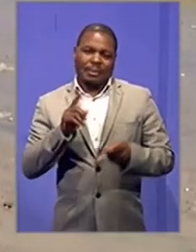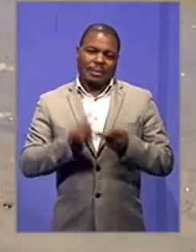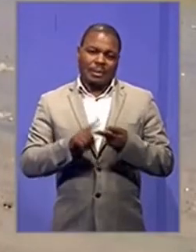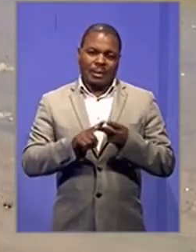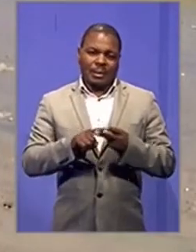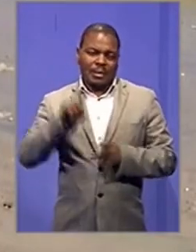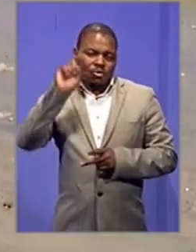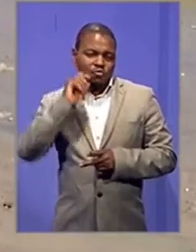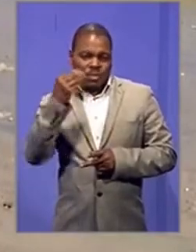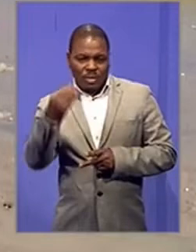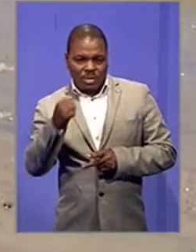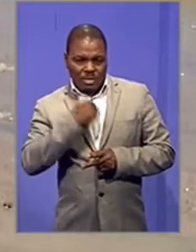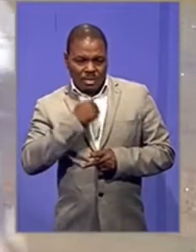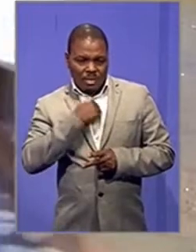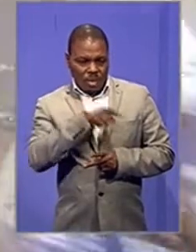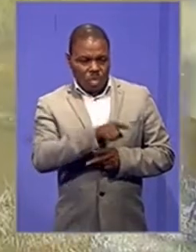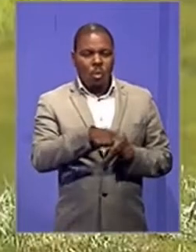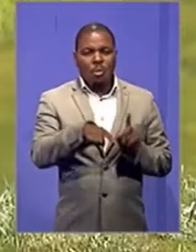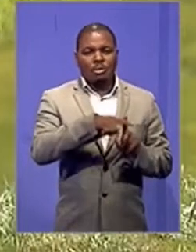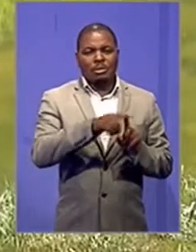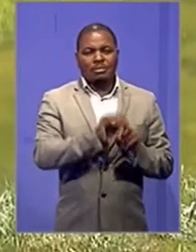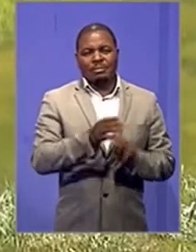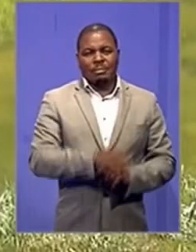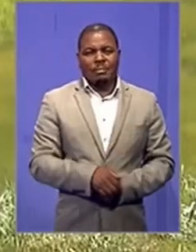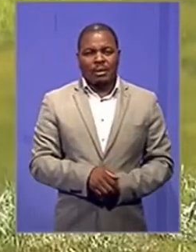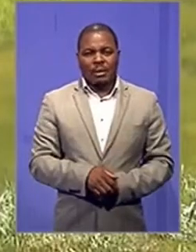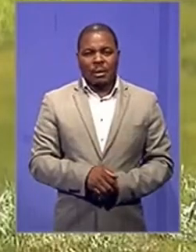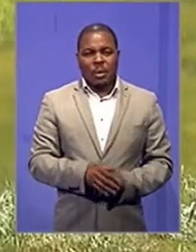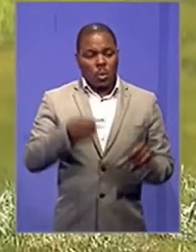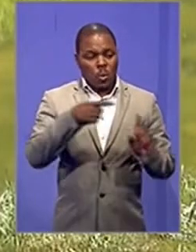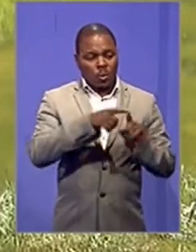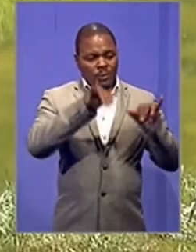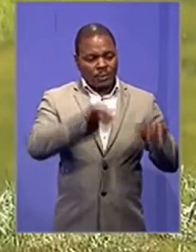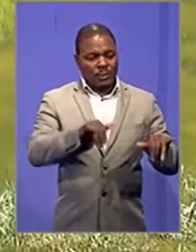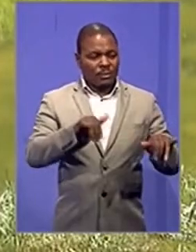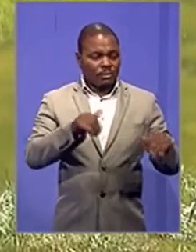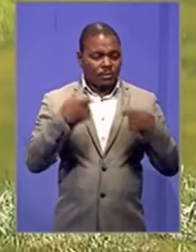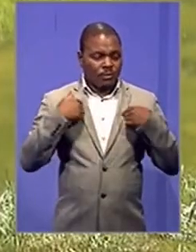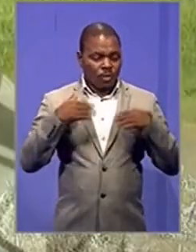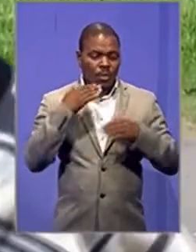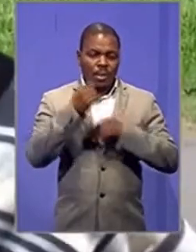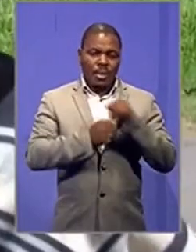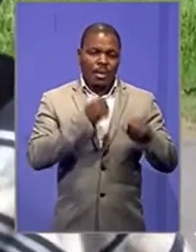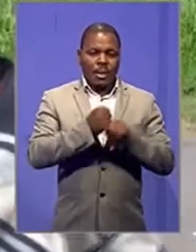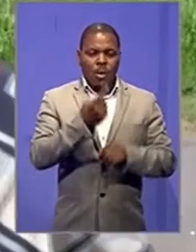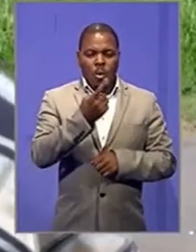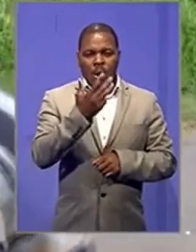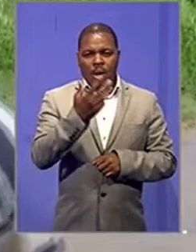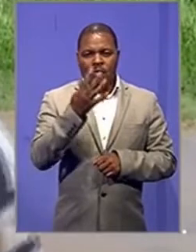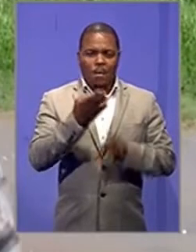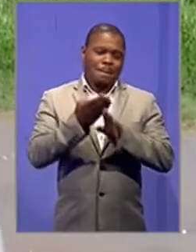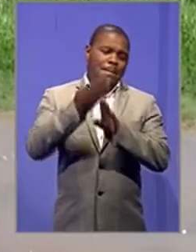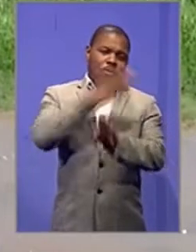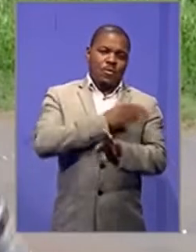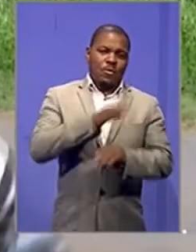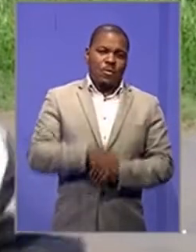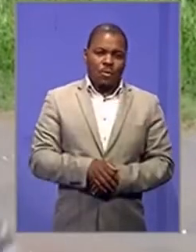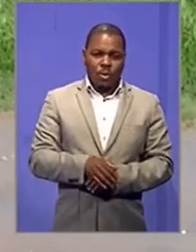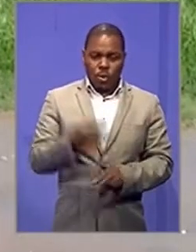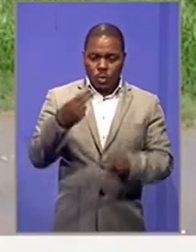le slolwana se positive. Swarts o simolotse go nna mono pele ga 1994. Nna ke itse bothata ba sewerage ke